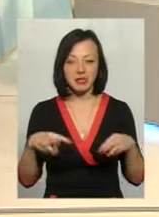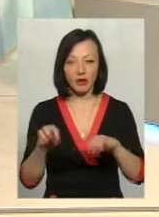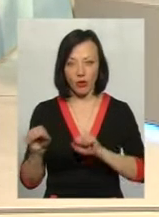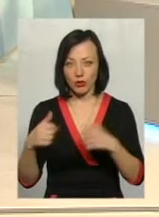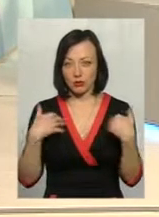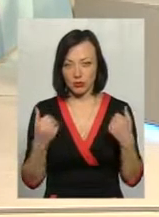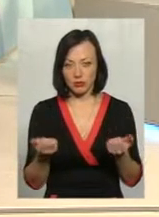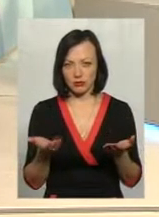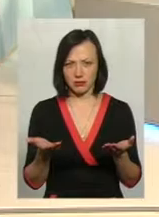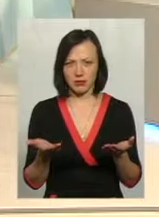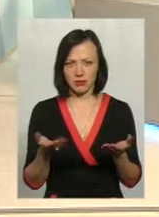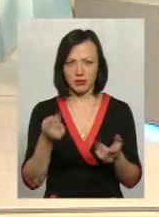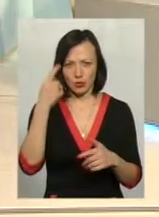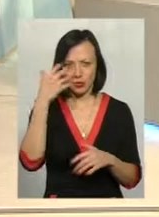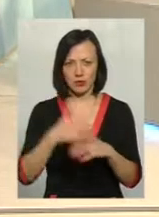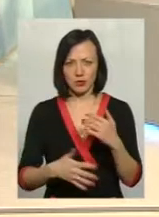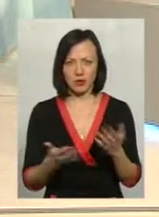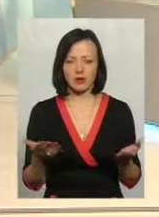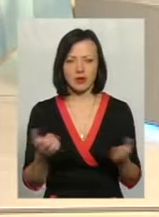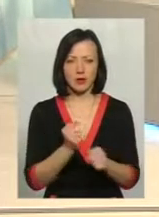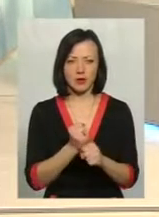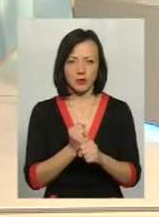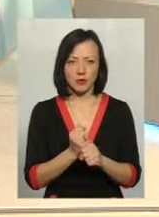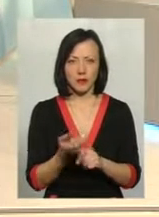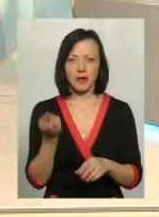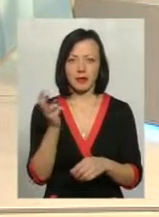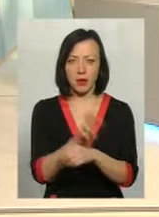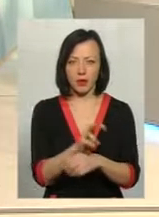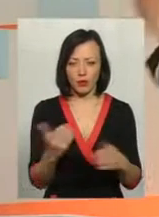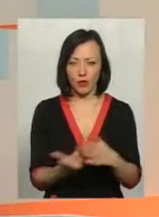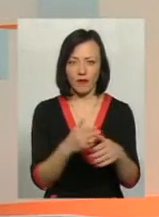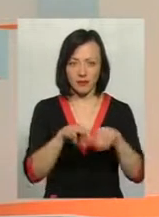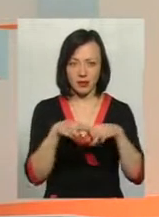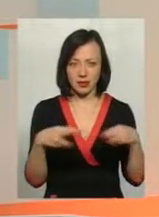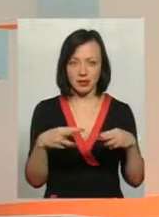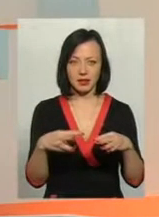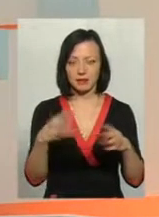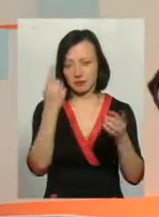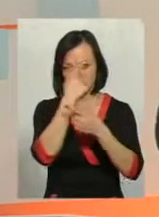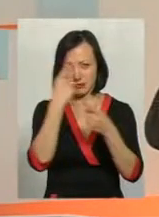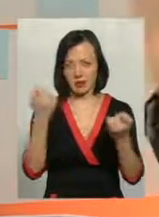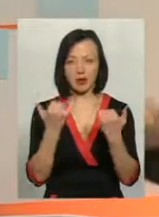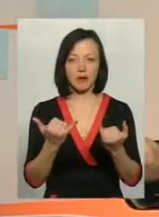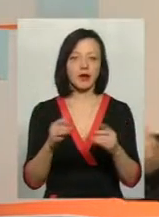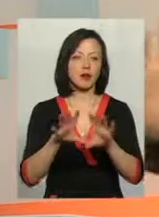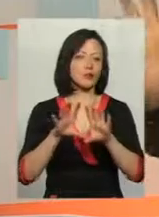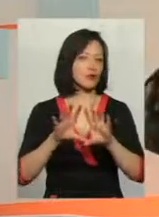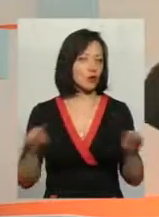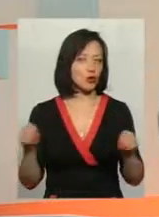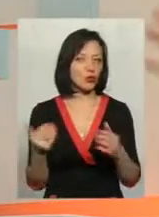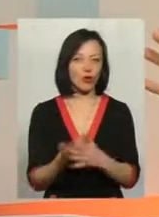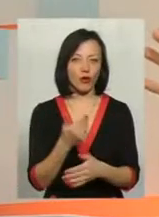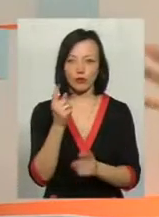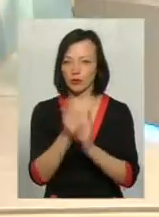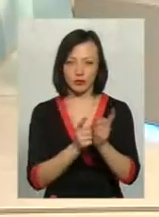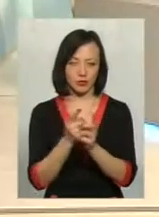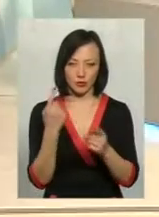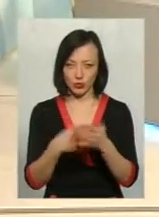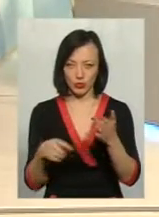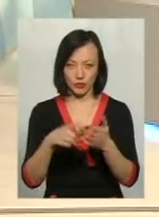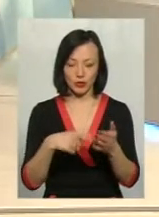це працювало? Щоб ви просто зрозуміли, як це працювало? Приходив міністр, декларував, тепер будемо жити по-новому, все буде зовсім